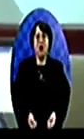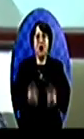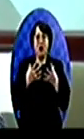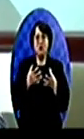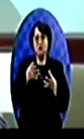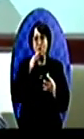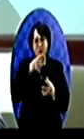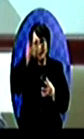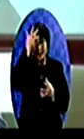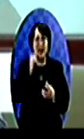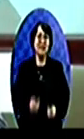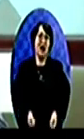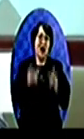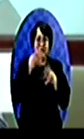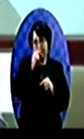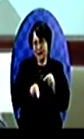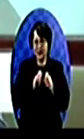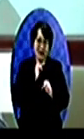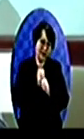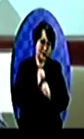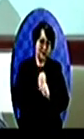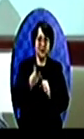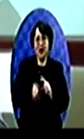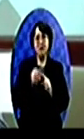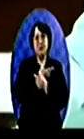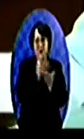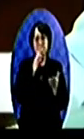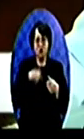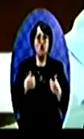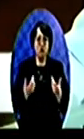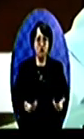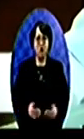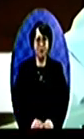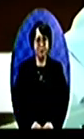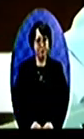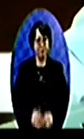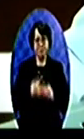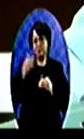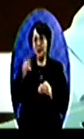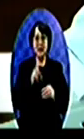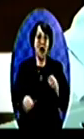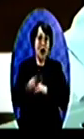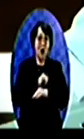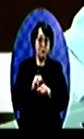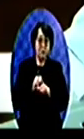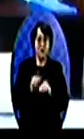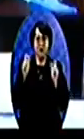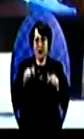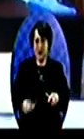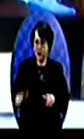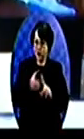газар хэрхэн биелүүлж байгааг бид хянж ажиллаад эргээд бас та бүхэндээ мэдээлэх болно. Цаашид Хинтийн аймгийн үндсэглэлд газруудыг